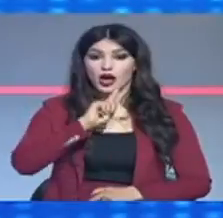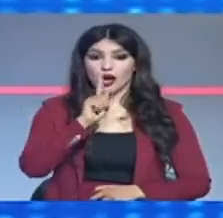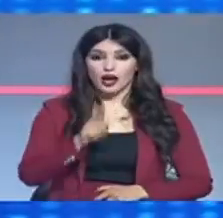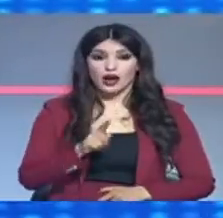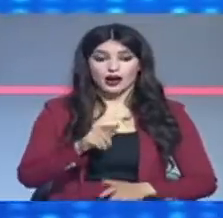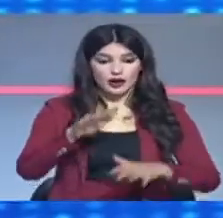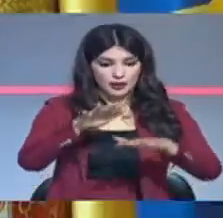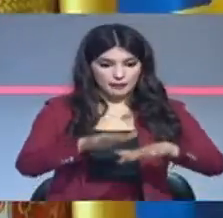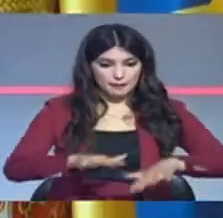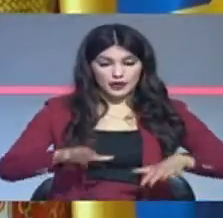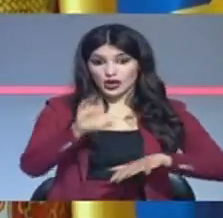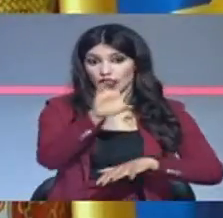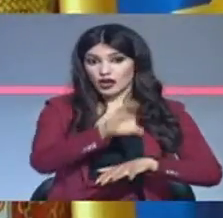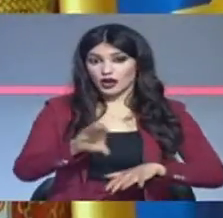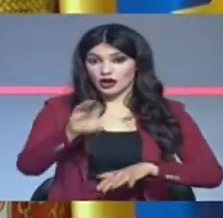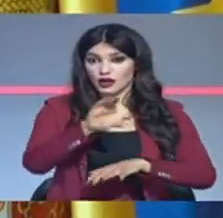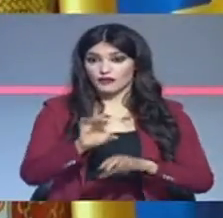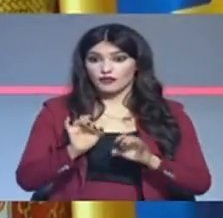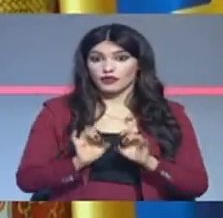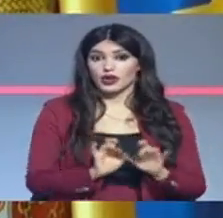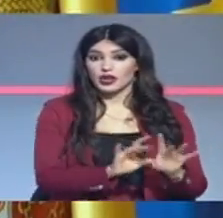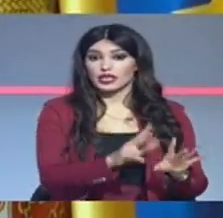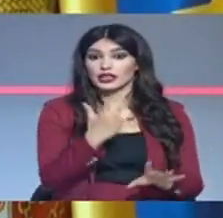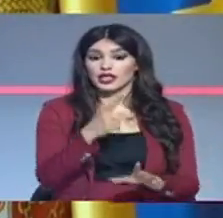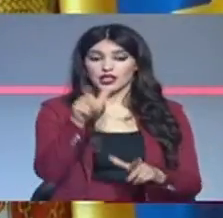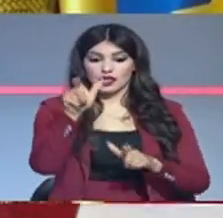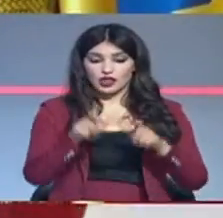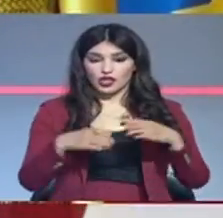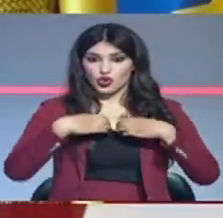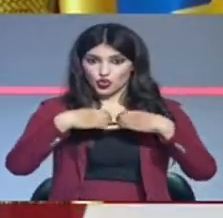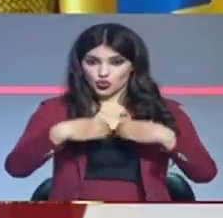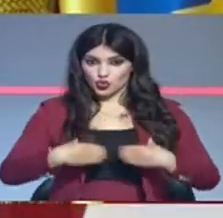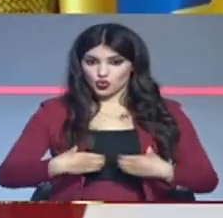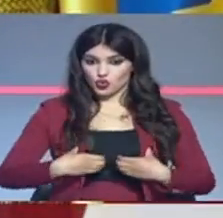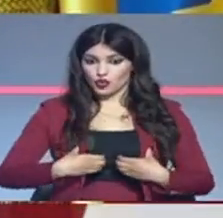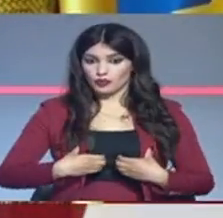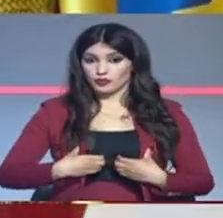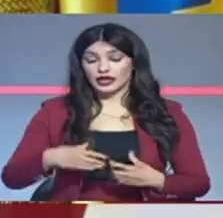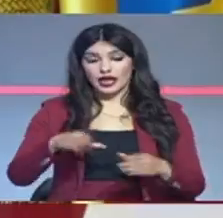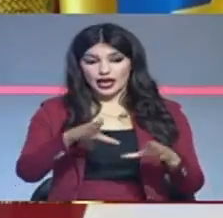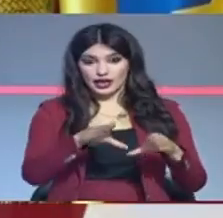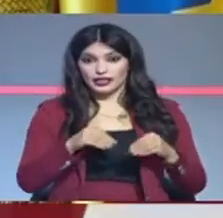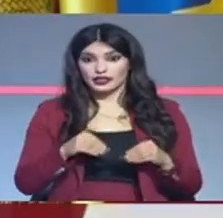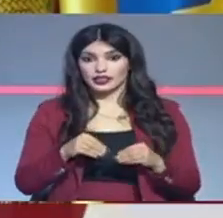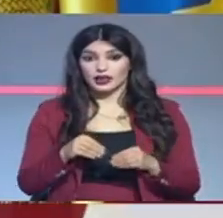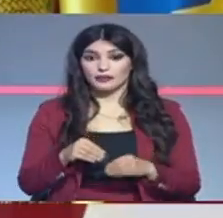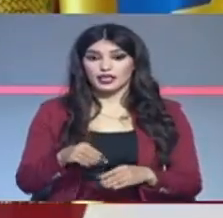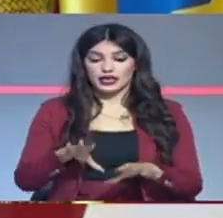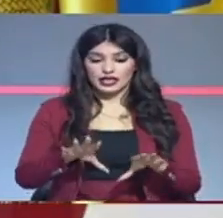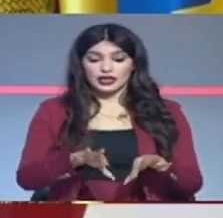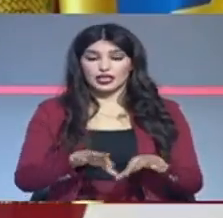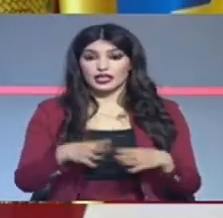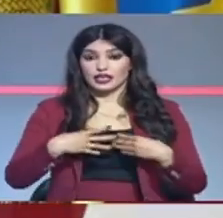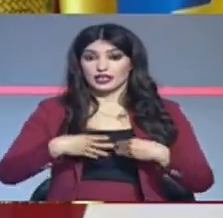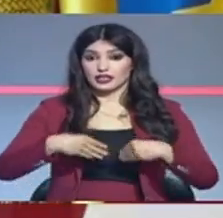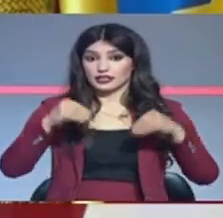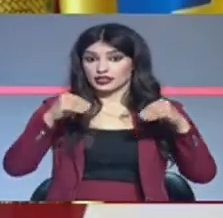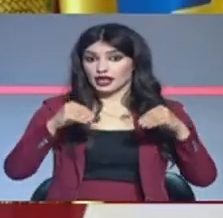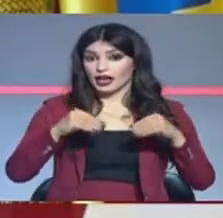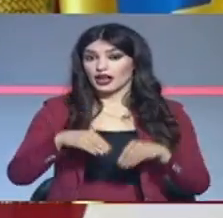الاوروبي مساء امس رفع الحصانه عن ثلاثه نواب انفصاليين ومؤيدين الاستقاله كاتالونيا بينهم